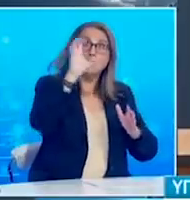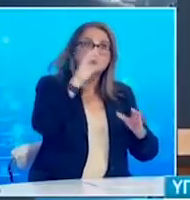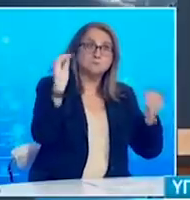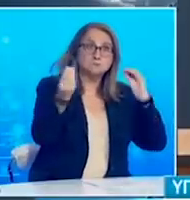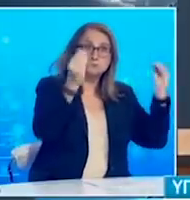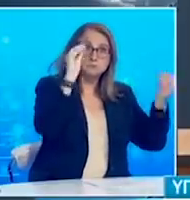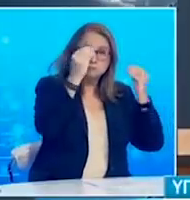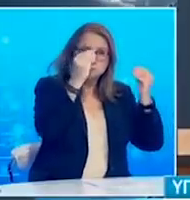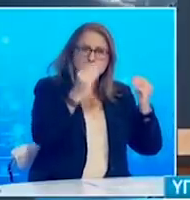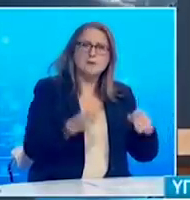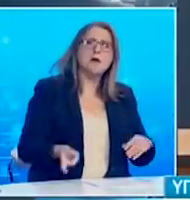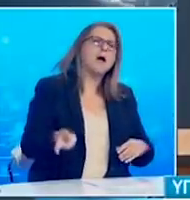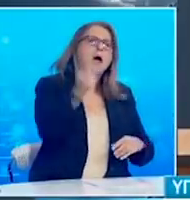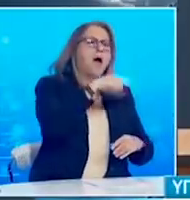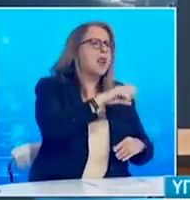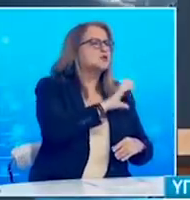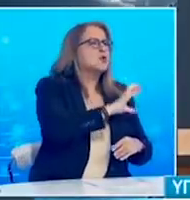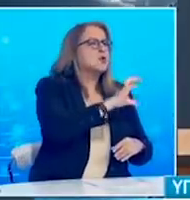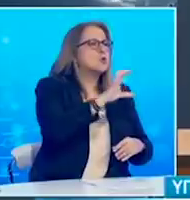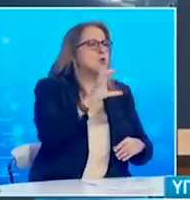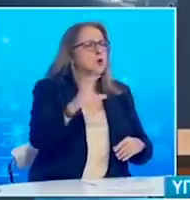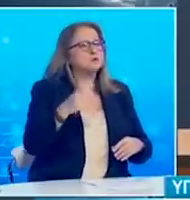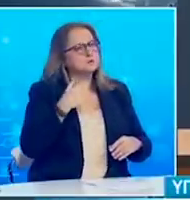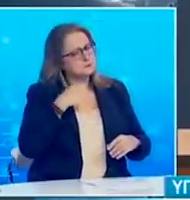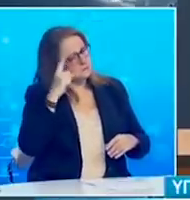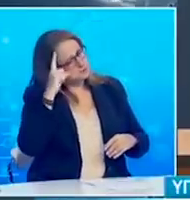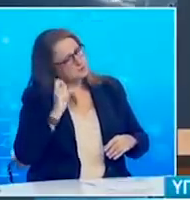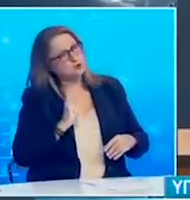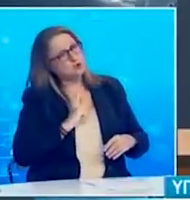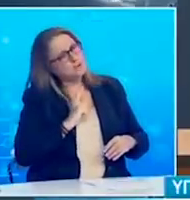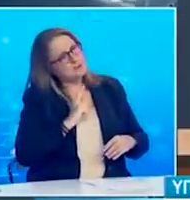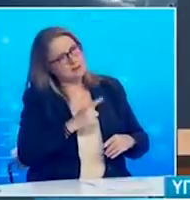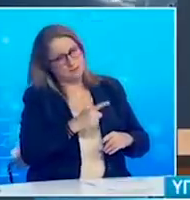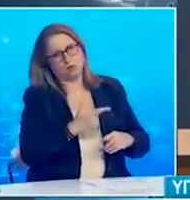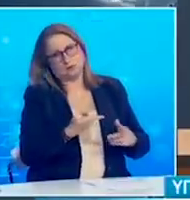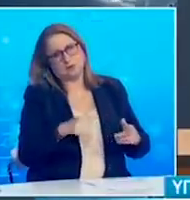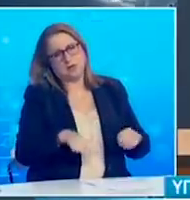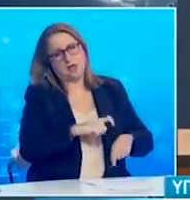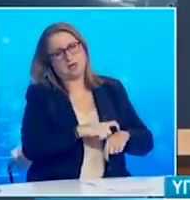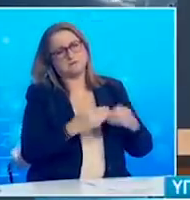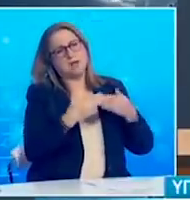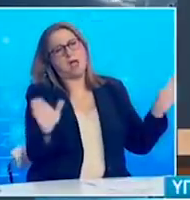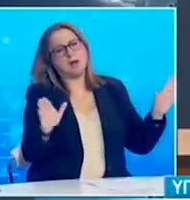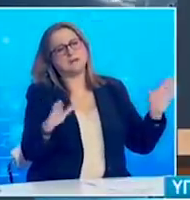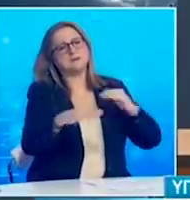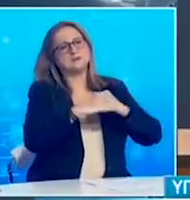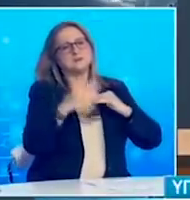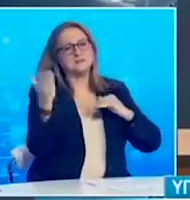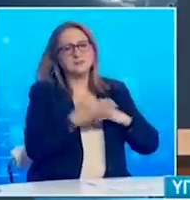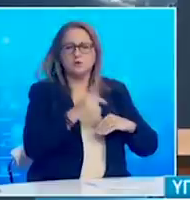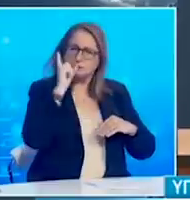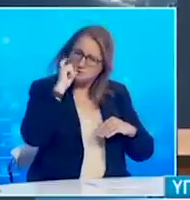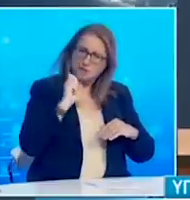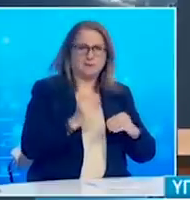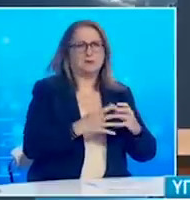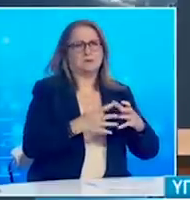που βεβαίως περιμέναμε αύξηση των κρουσμάτων όταν ανοίγουμε την οικονομία μας π.χ. αλλά ήμασταν έτοιμοι μέσα από τα πρωτόκολλα και ανάλογα με την